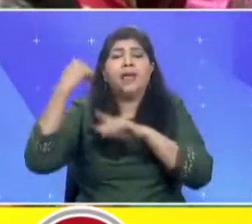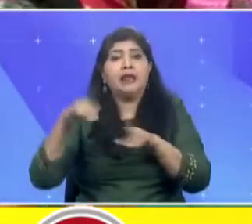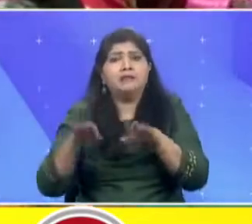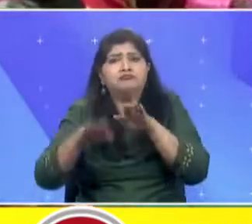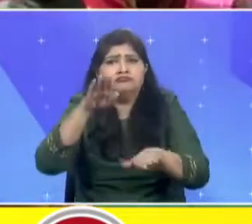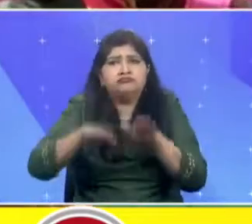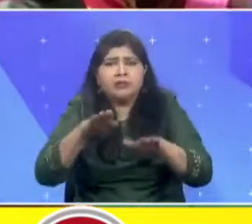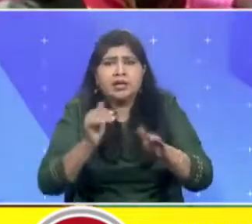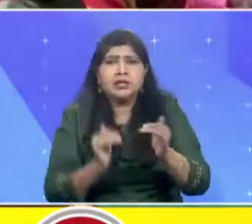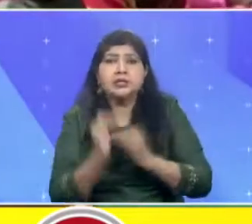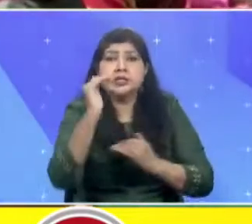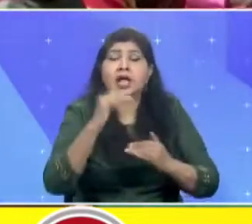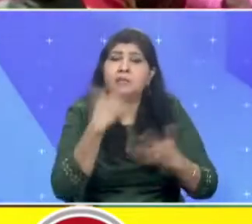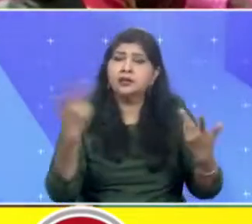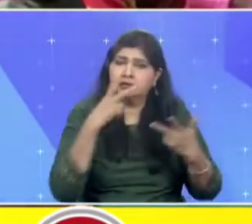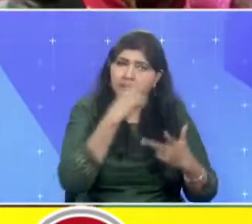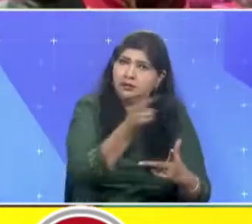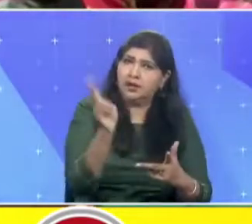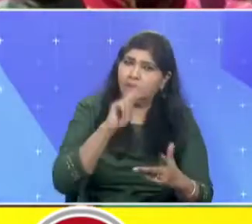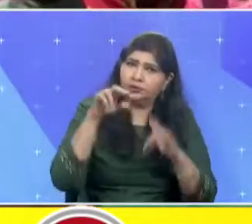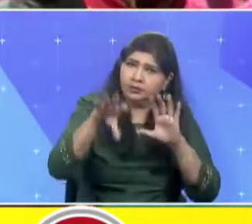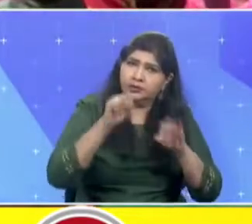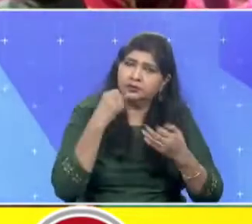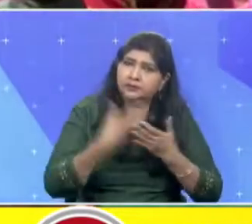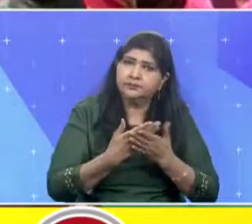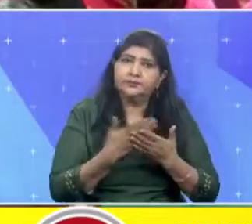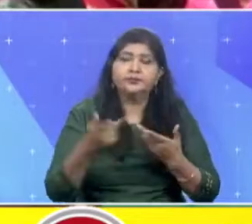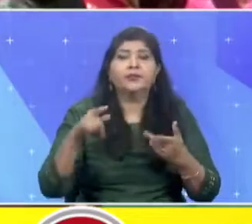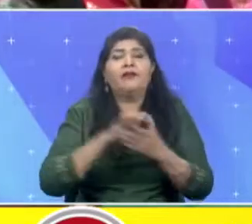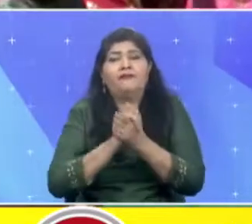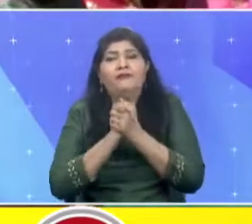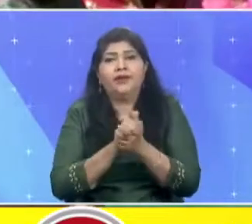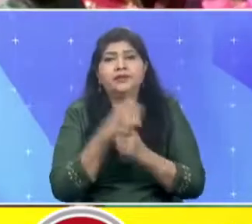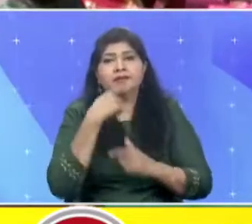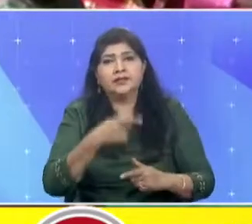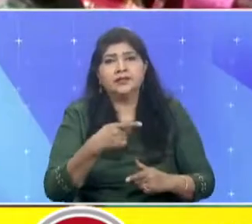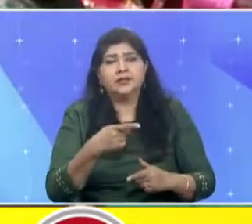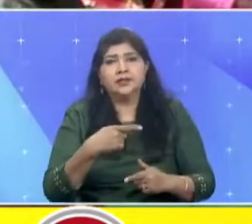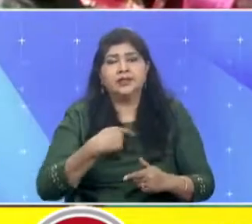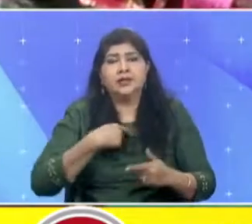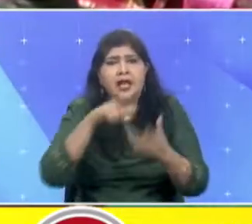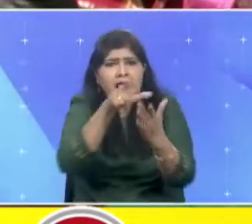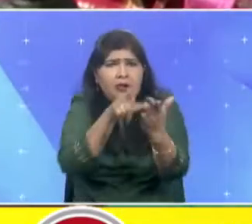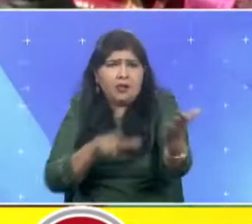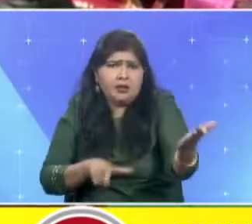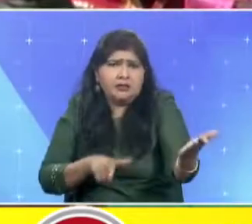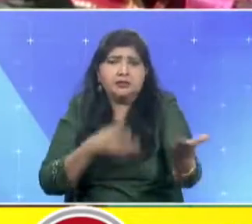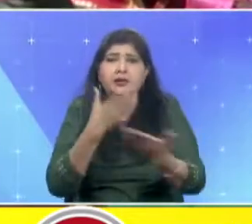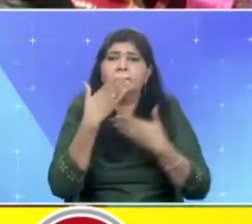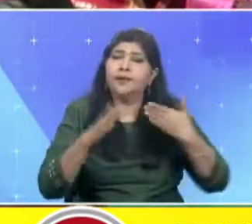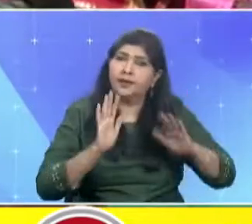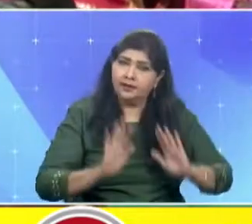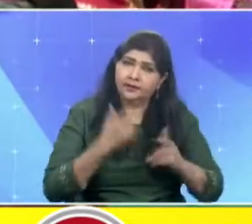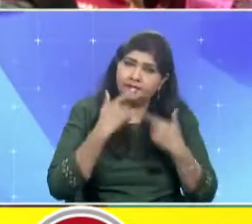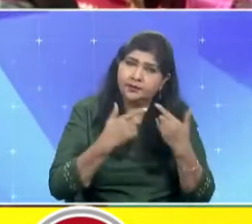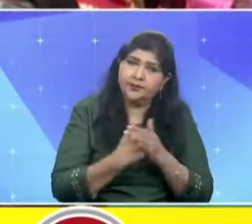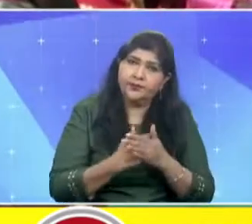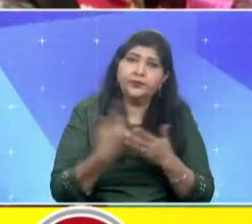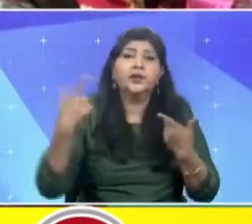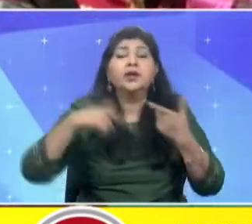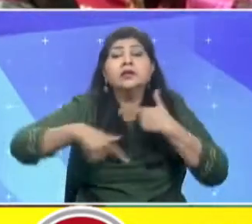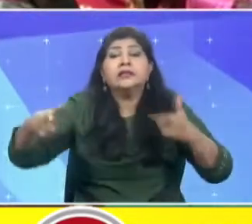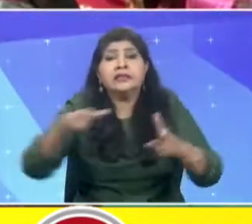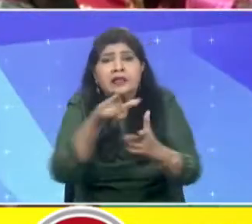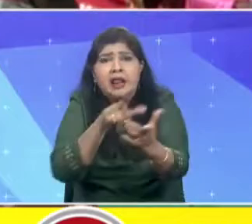में कहीं ज्यादा नजर आएंगे। साथियों, यह लिस्ट बहुत लंबी है और